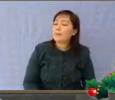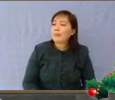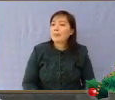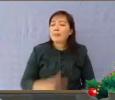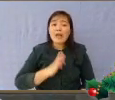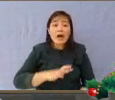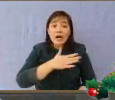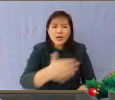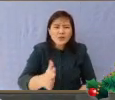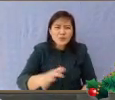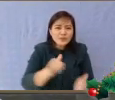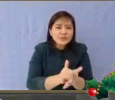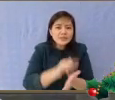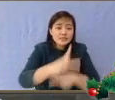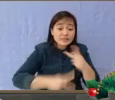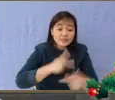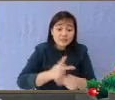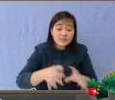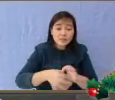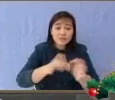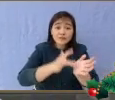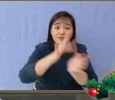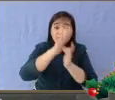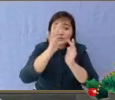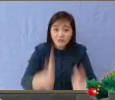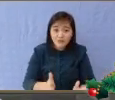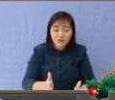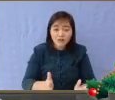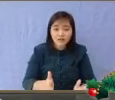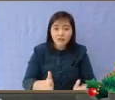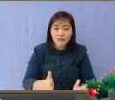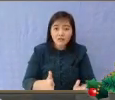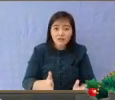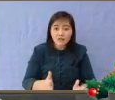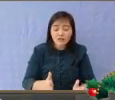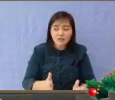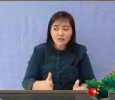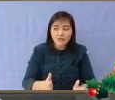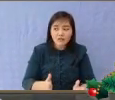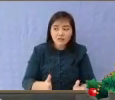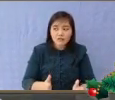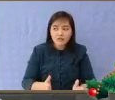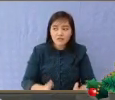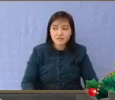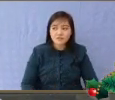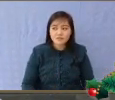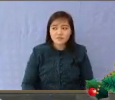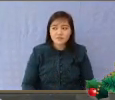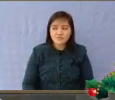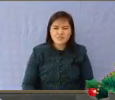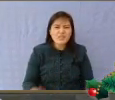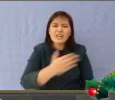Ganyan ba tayo? Well, kung ganyan klase yung ating ganyang klase tayo manalangin, you are not praying.